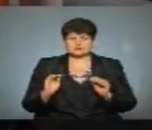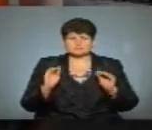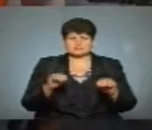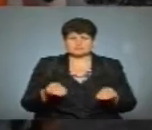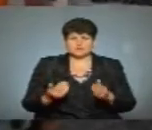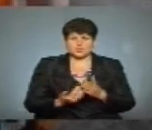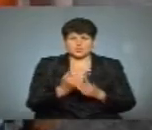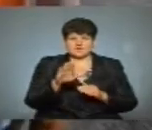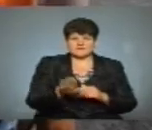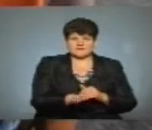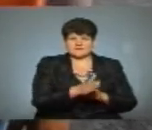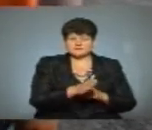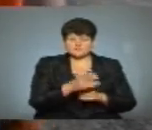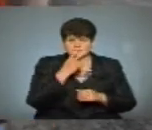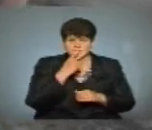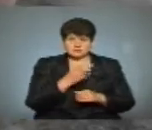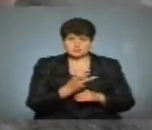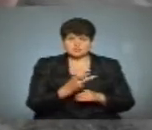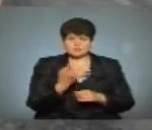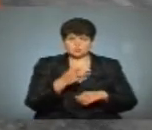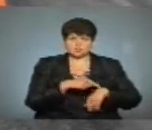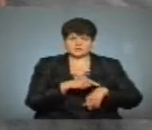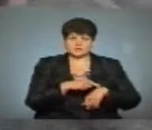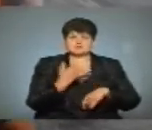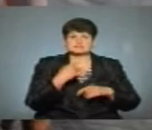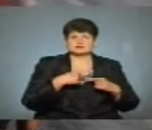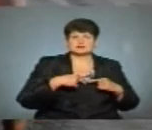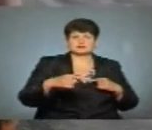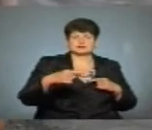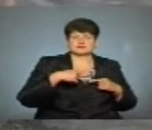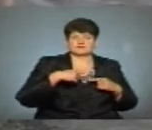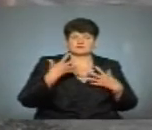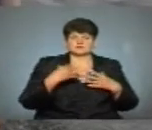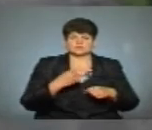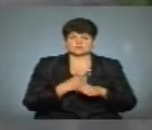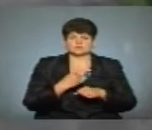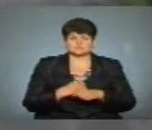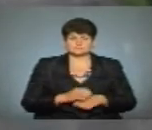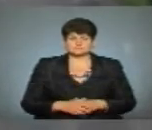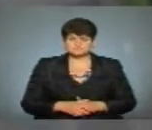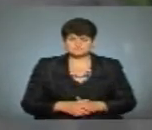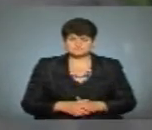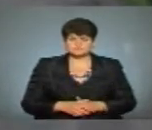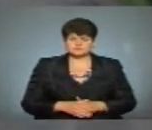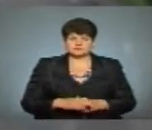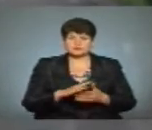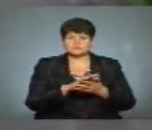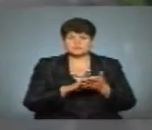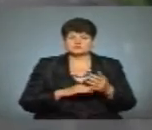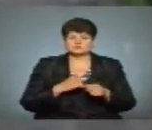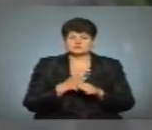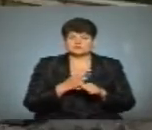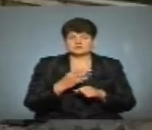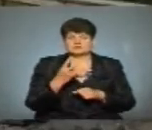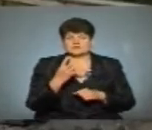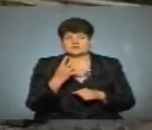нові. От бачите, за годину часу ми який період вже зробили роботи. Триватимуть ремонтні роботи